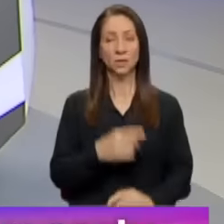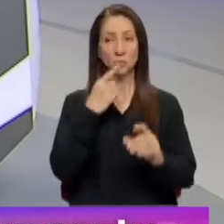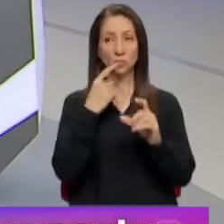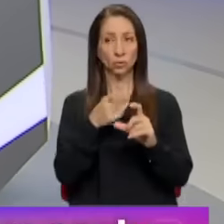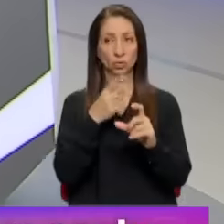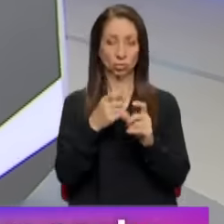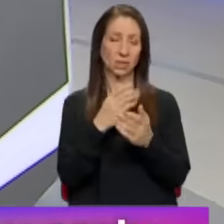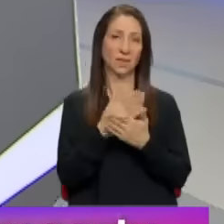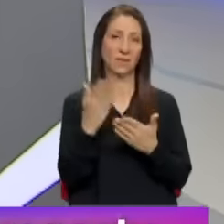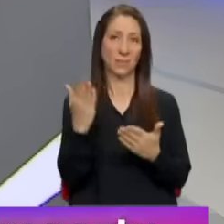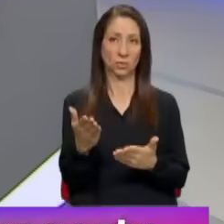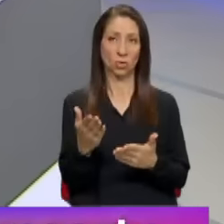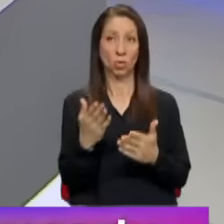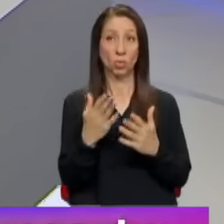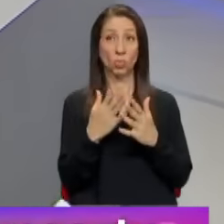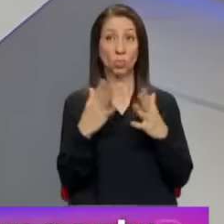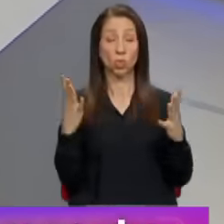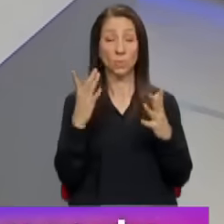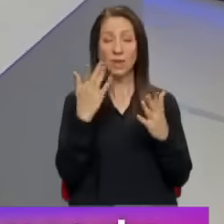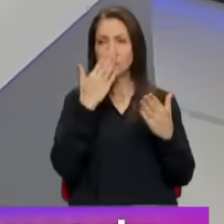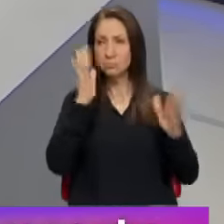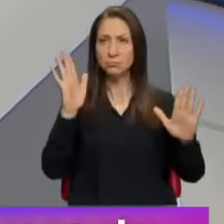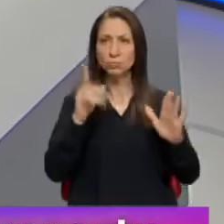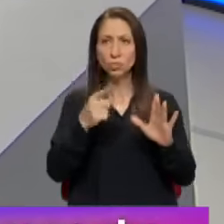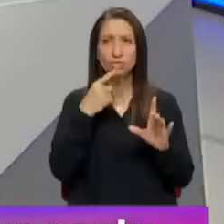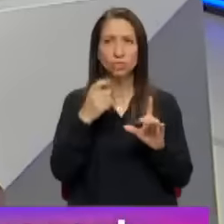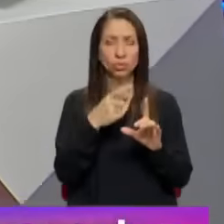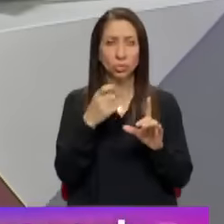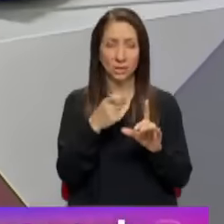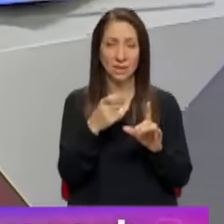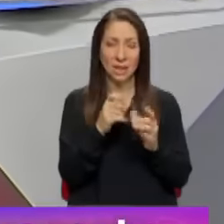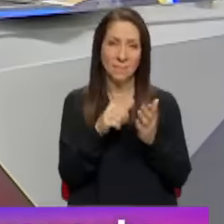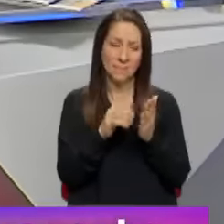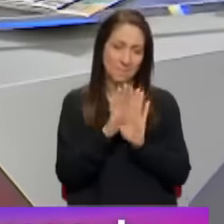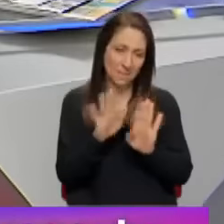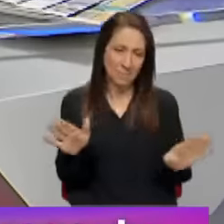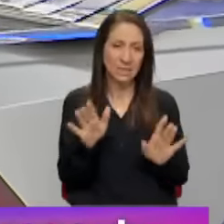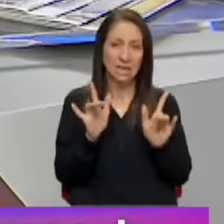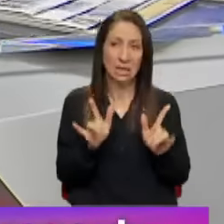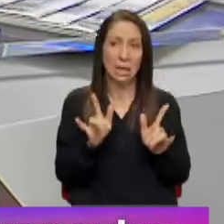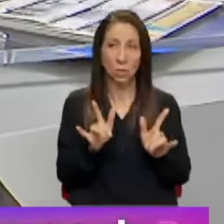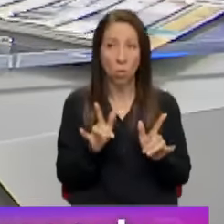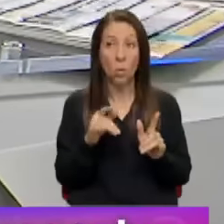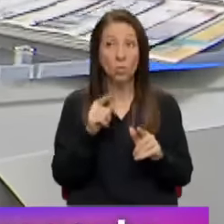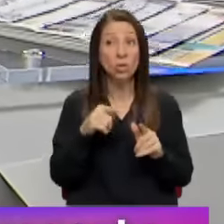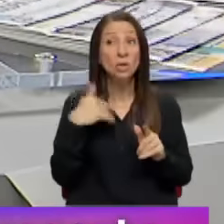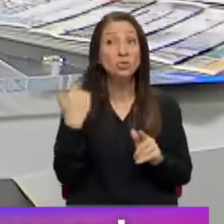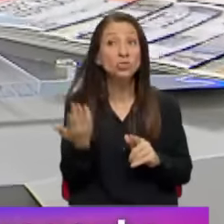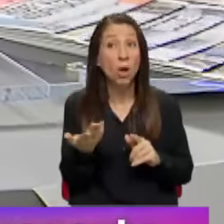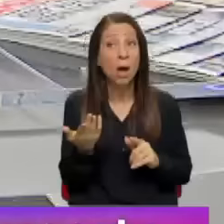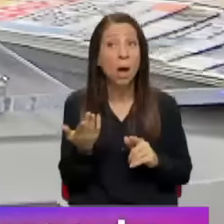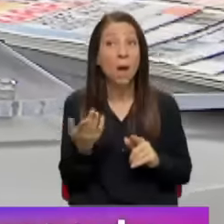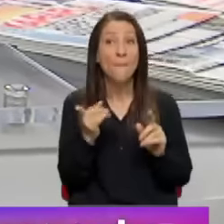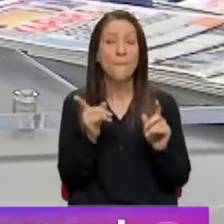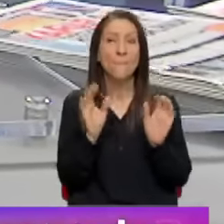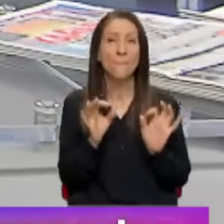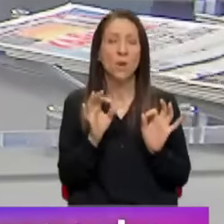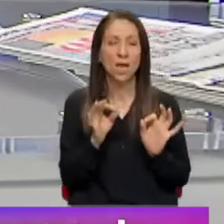Soruşturma devam ediyor. Büyük bir şeffaflık içinde bu soruşturmanın da tamamlanması gerekiyor. Ve bundan sonra